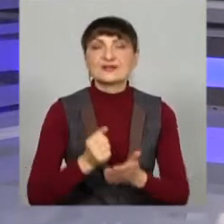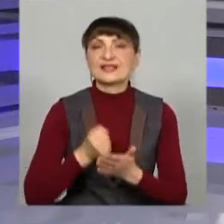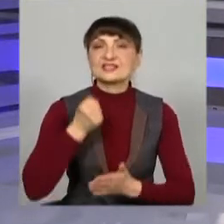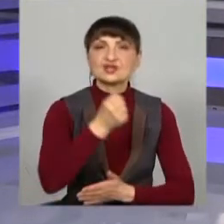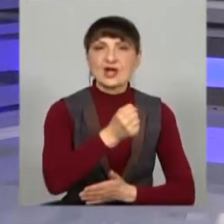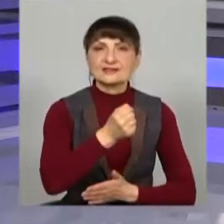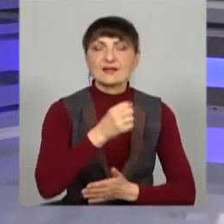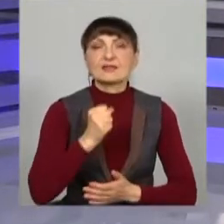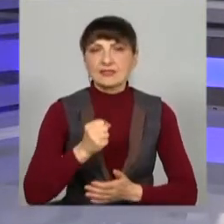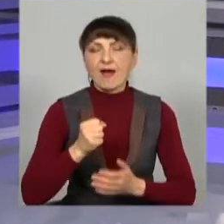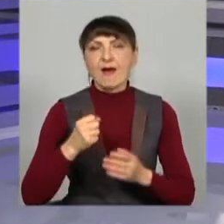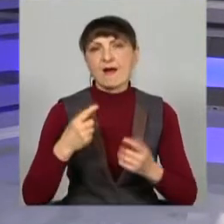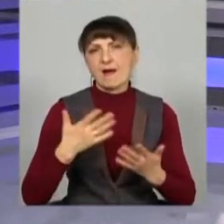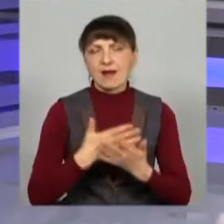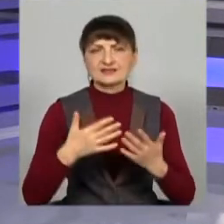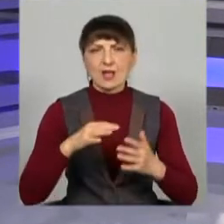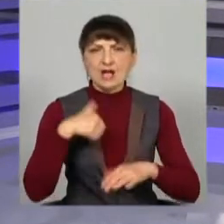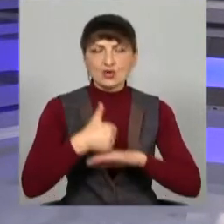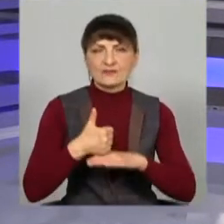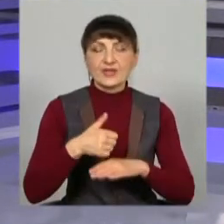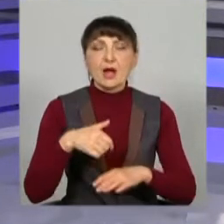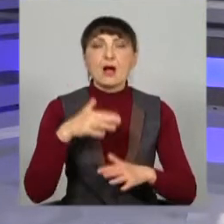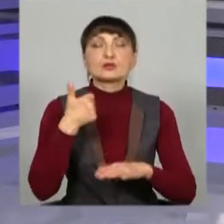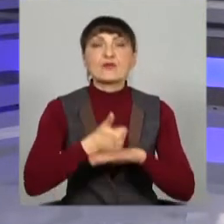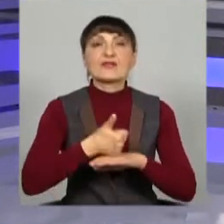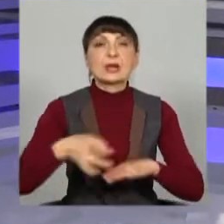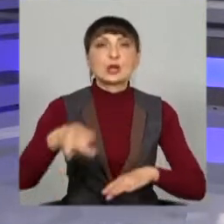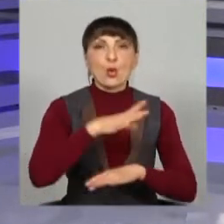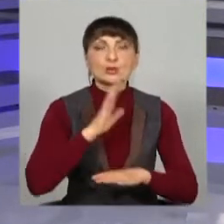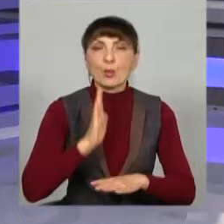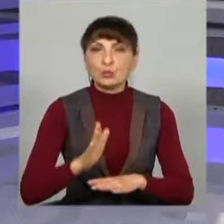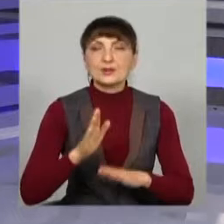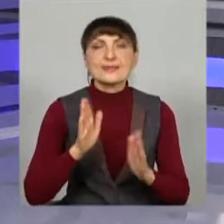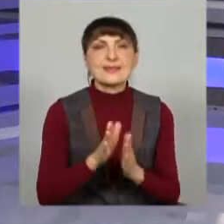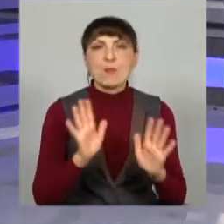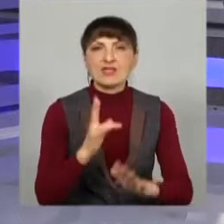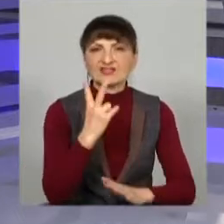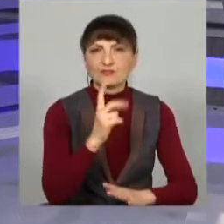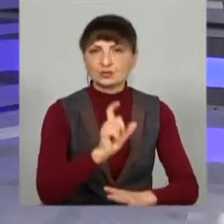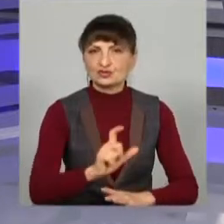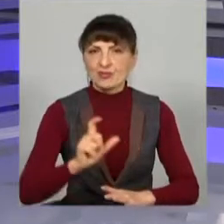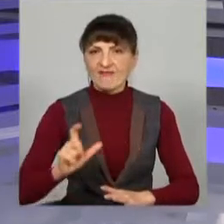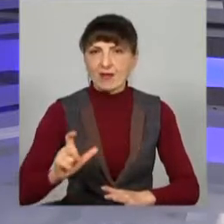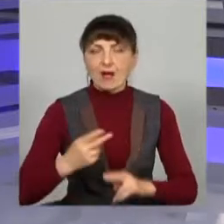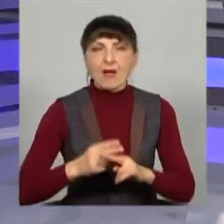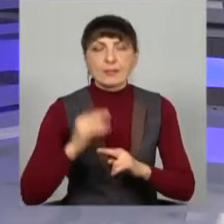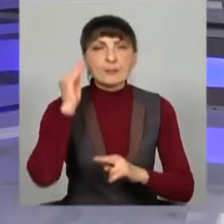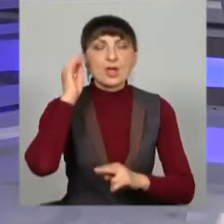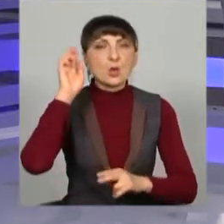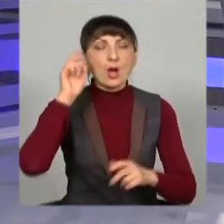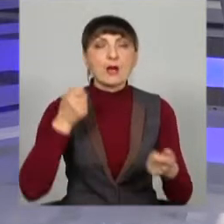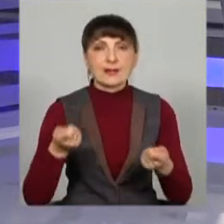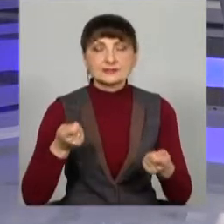на альтернативной основе. На роль главы региона должны будут претендовать не менее двух кандидатур. Это, по мнению главы